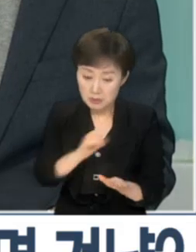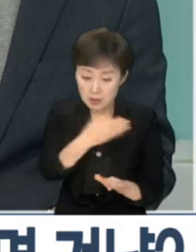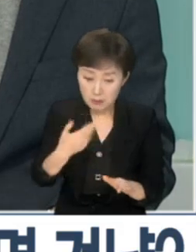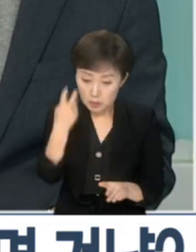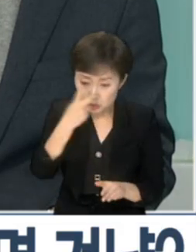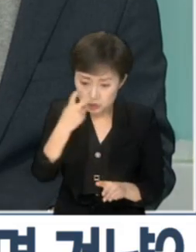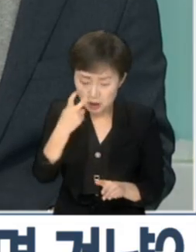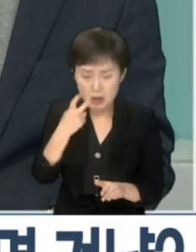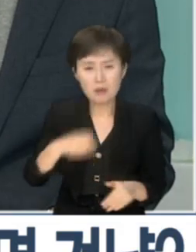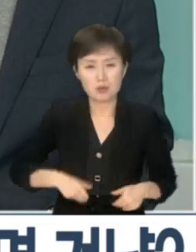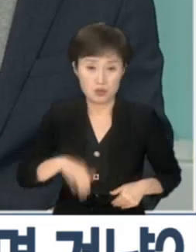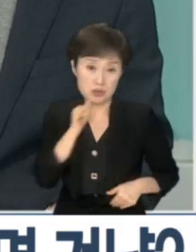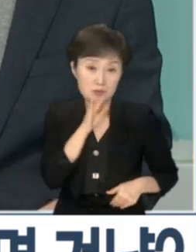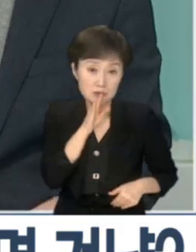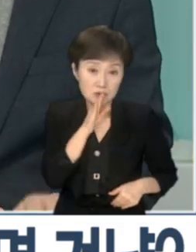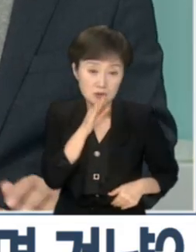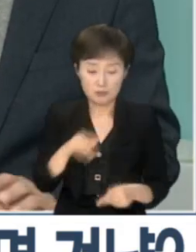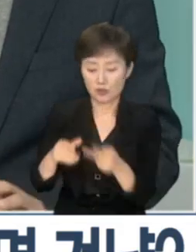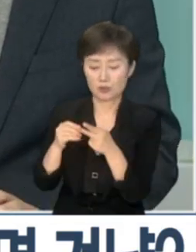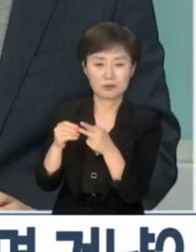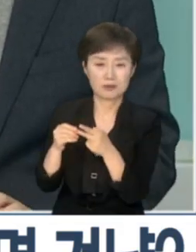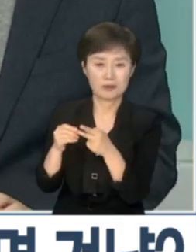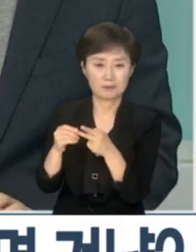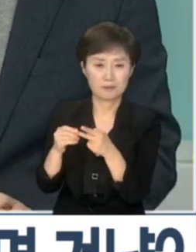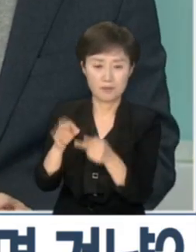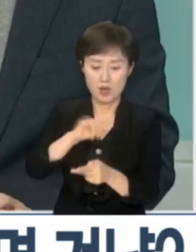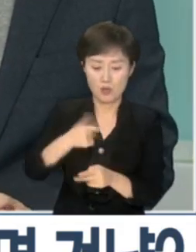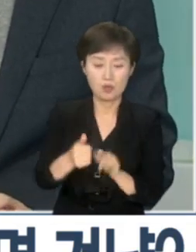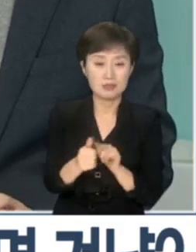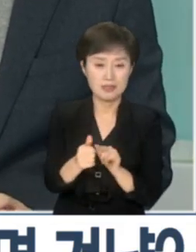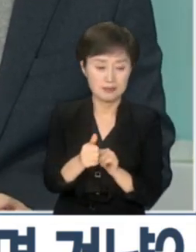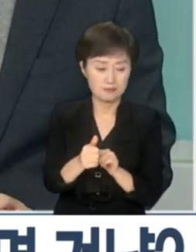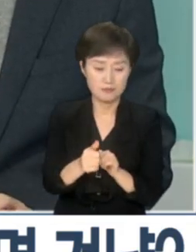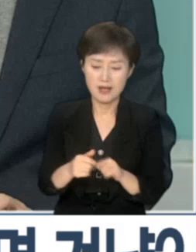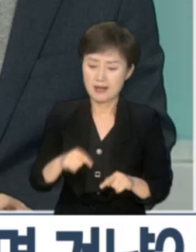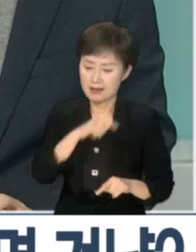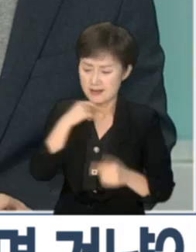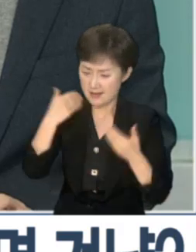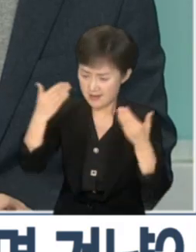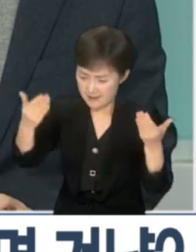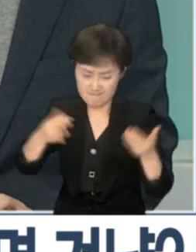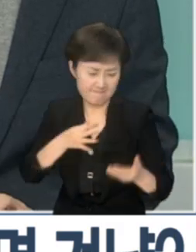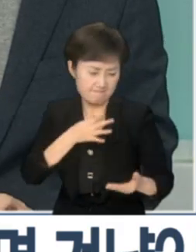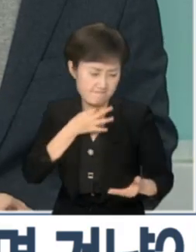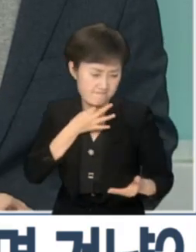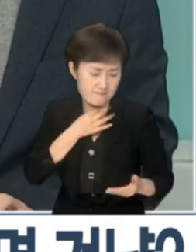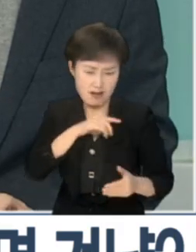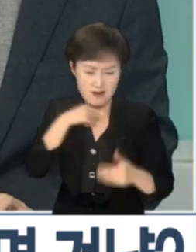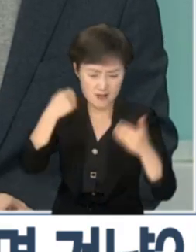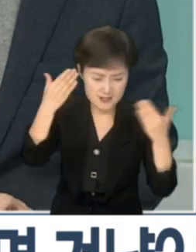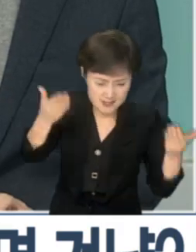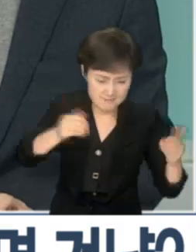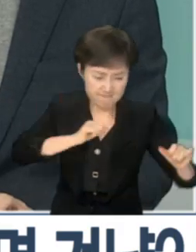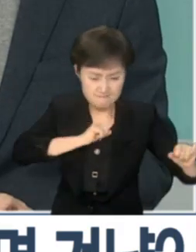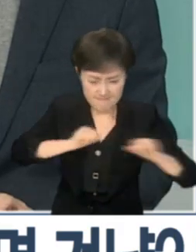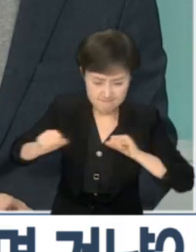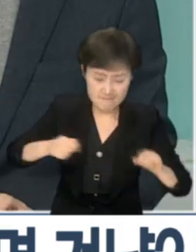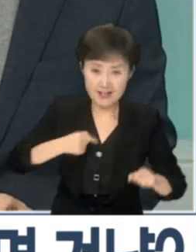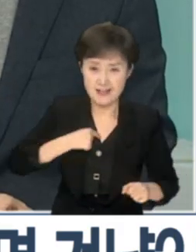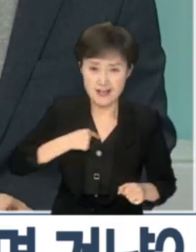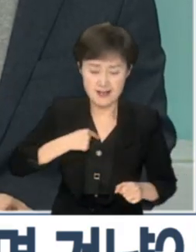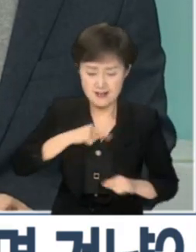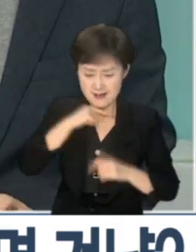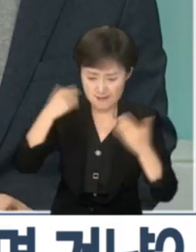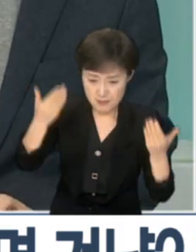지금 예정되어 있습니다. 그리고 또 하나는 당원들에게는 자기가 당을 위해서 헌신하겠다는 모습을 보이려고 이제 개항을 출마를 계속 시사하고